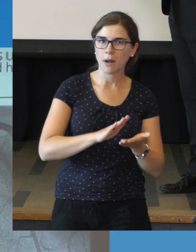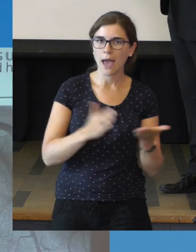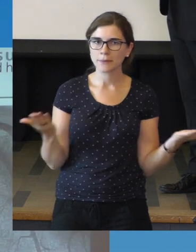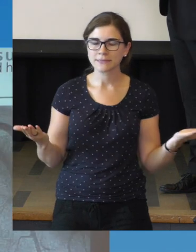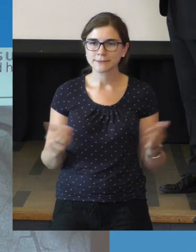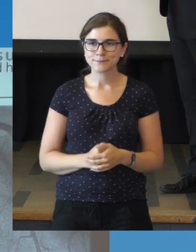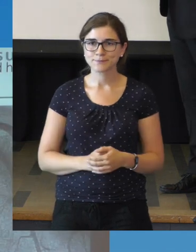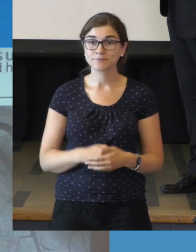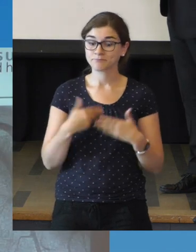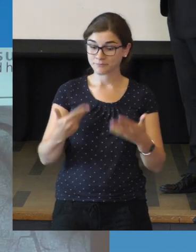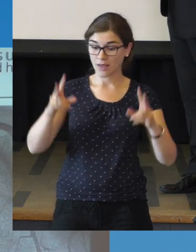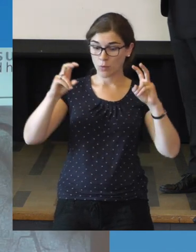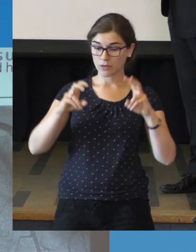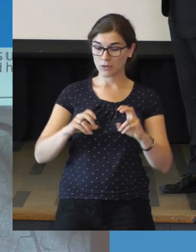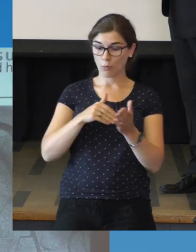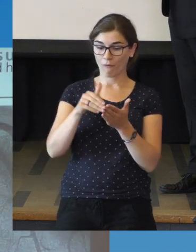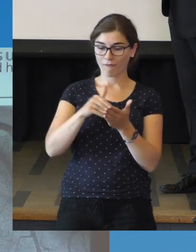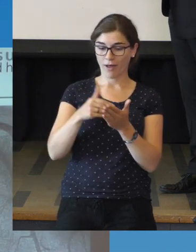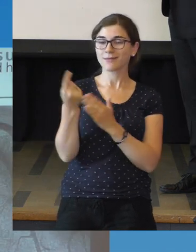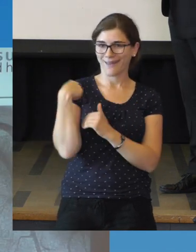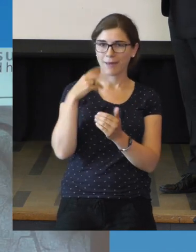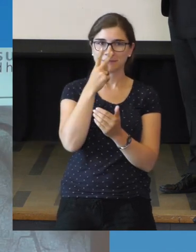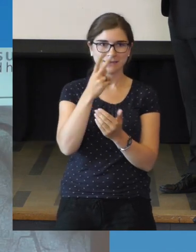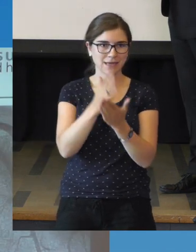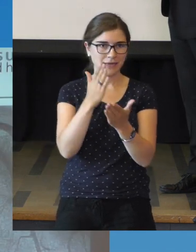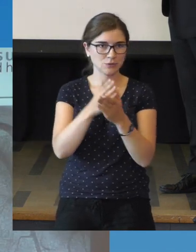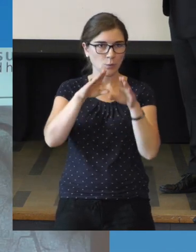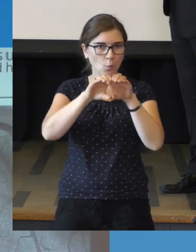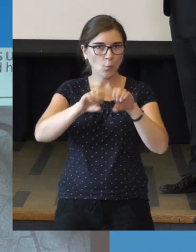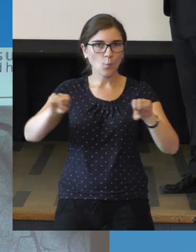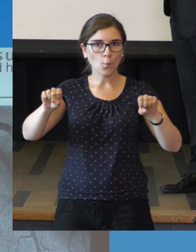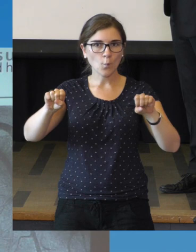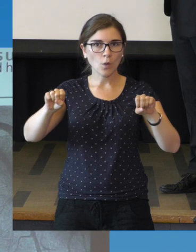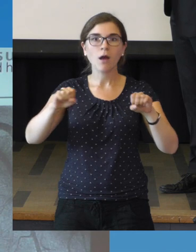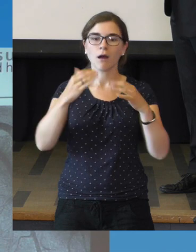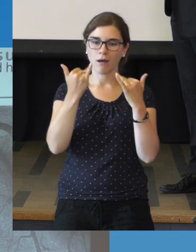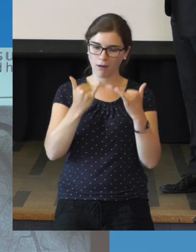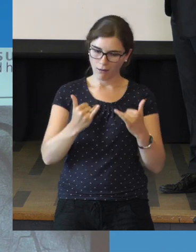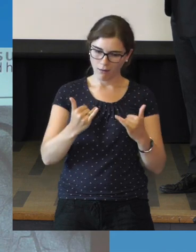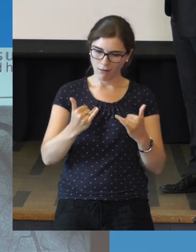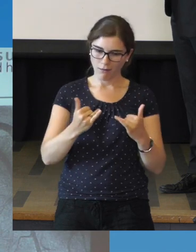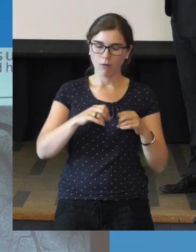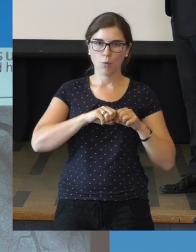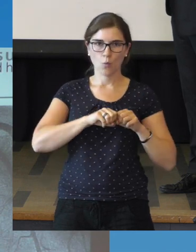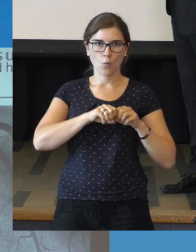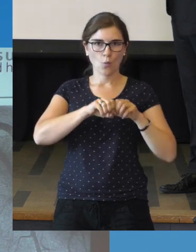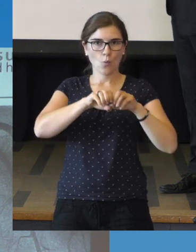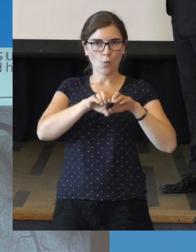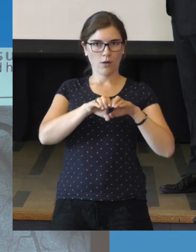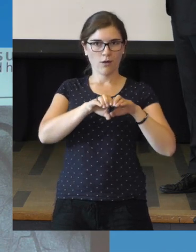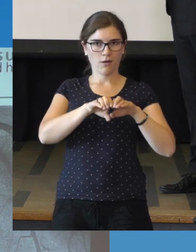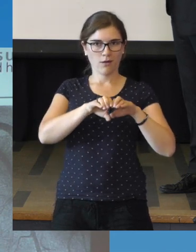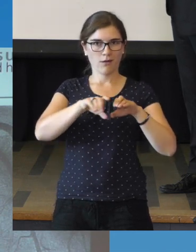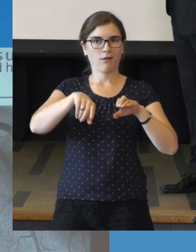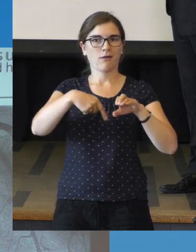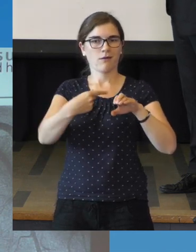Und hier ist die Untersuchung mal fortgesetzt. Das Bild hatten Sie gerade gesehen. Hier oben ist die Engstelle. Dann führen wir erst die Ballonaufdehnung durch. Danach